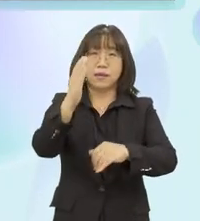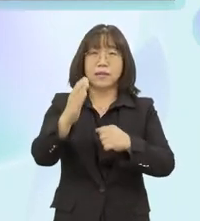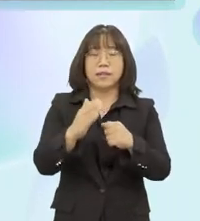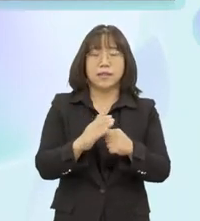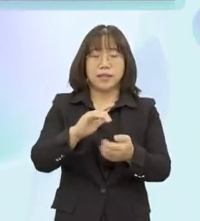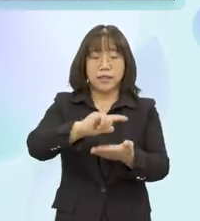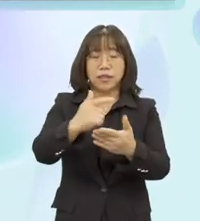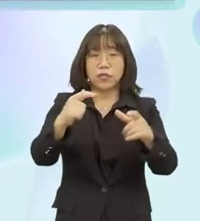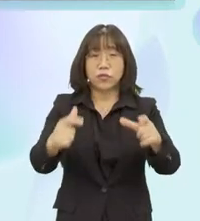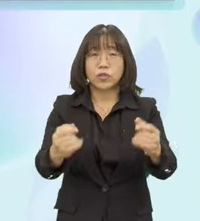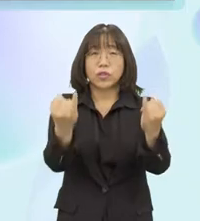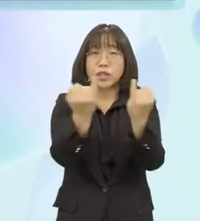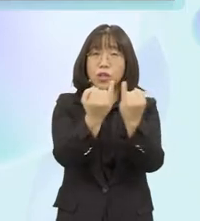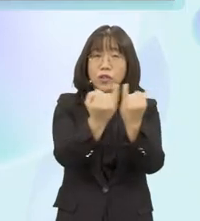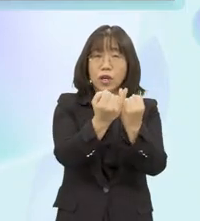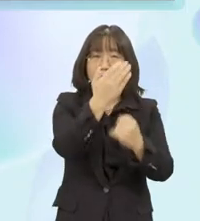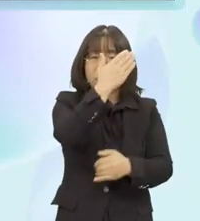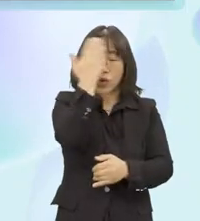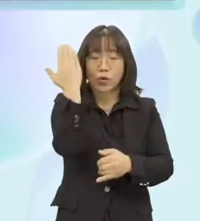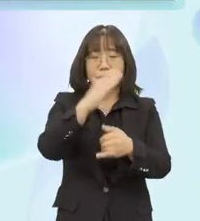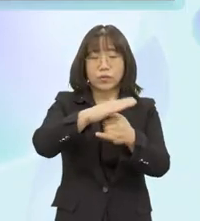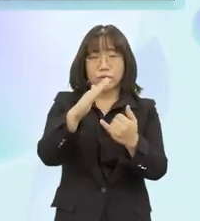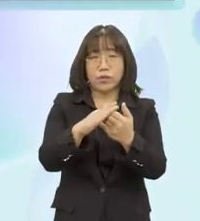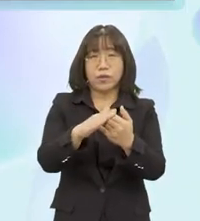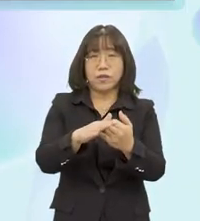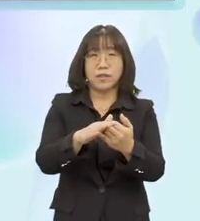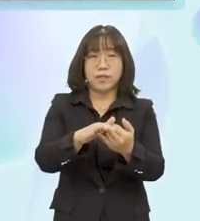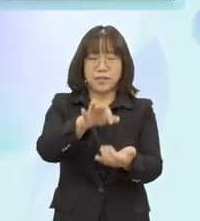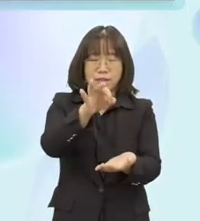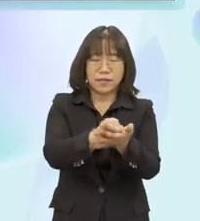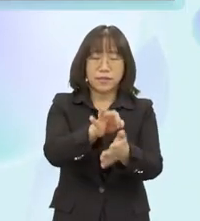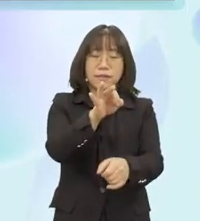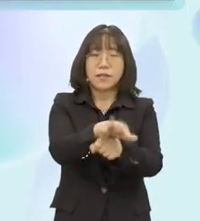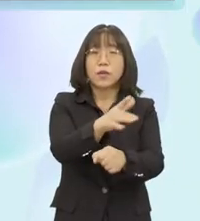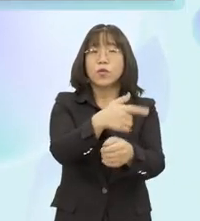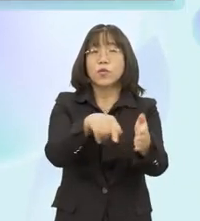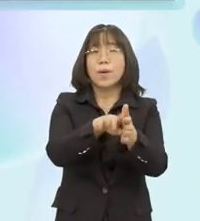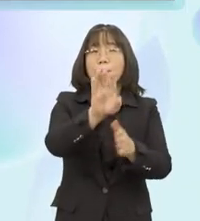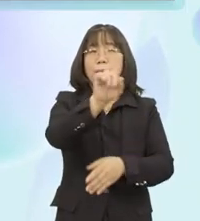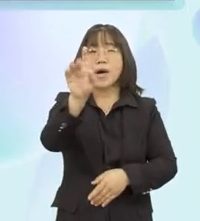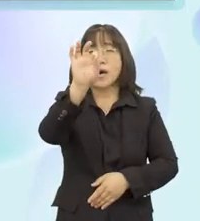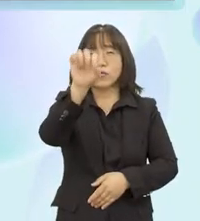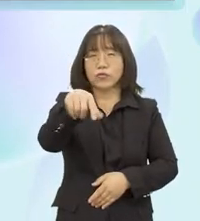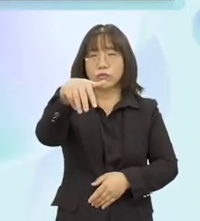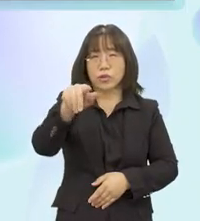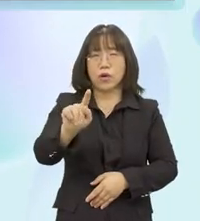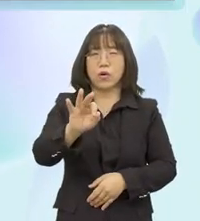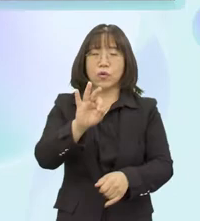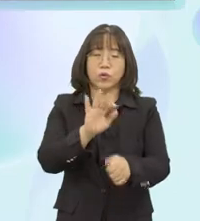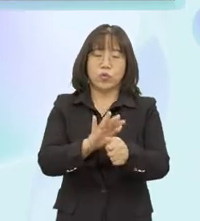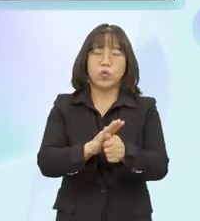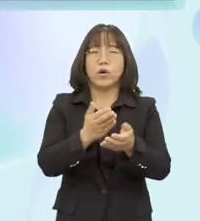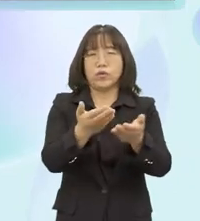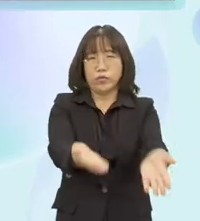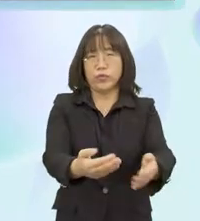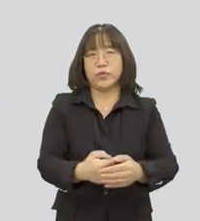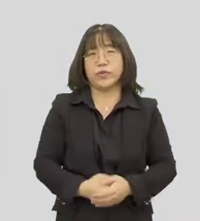여성 청소년들이 보건 위생 용품을 구입할 수 있도록 바우처 를 지원하고 있습니다